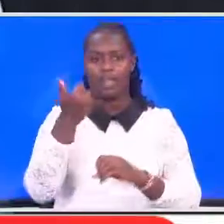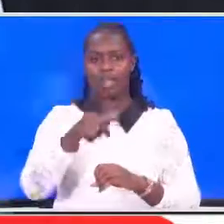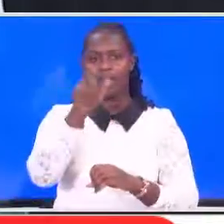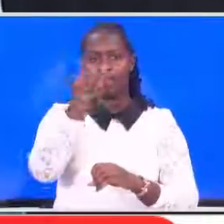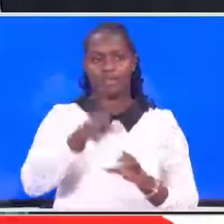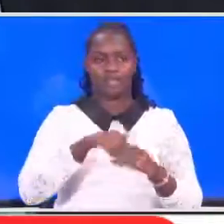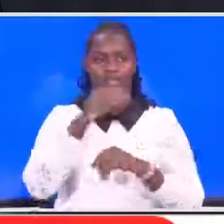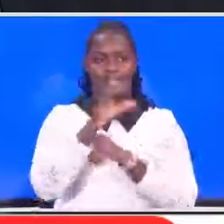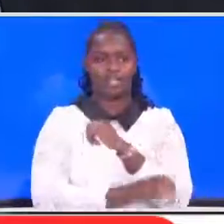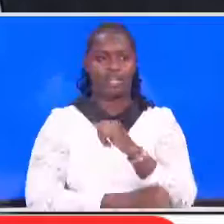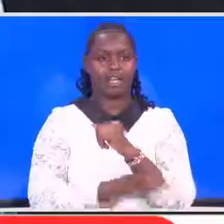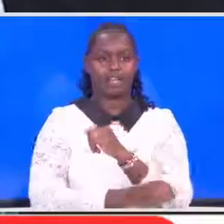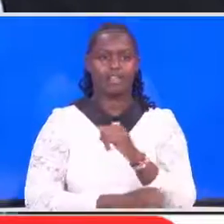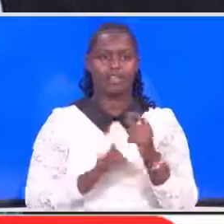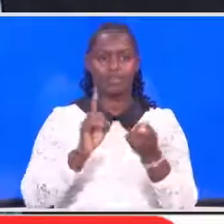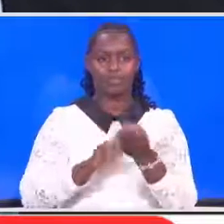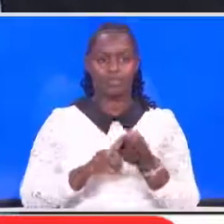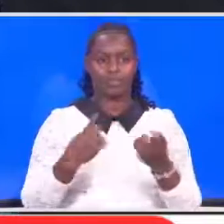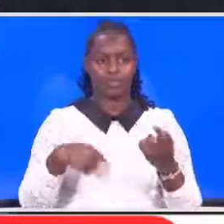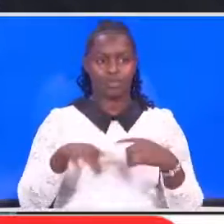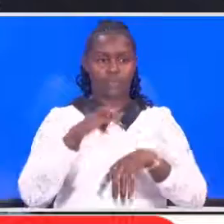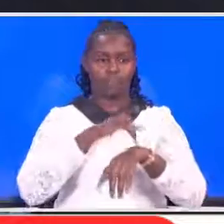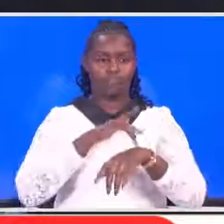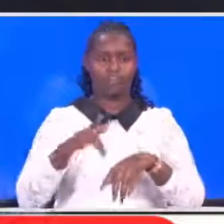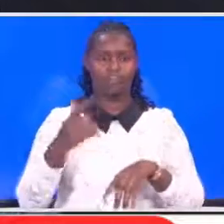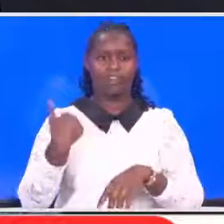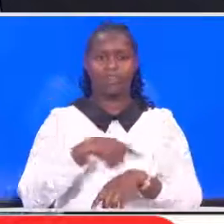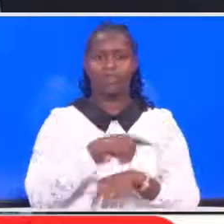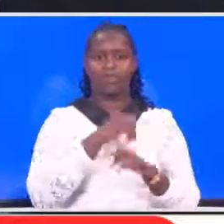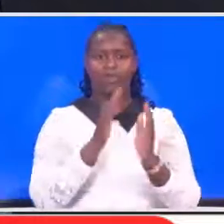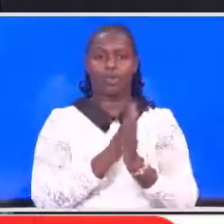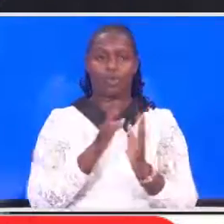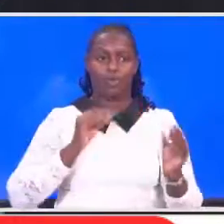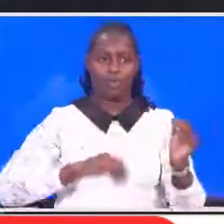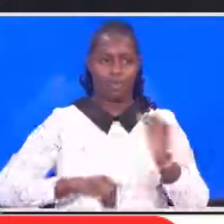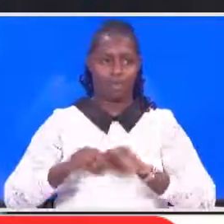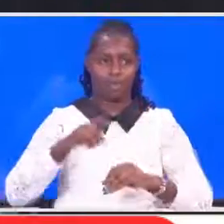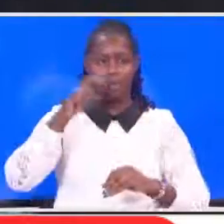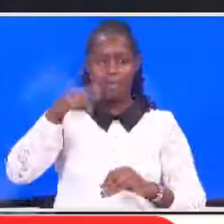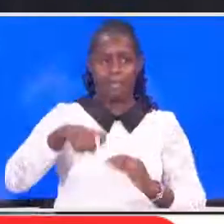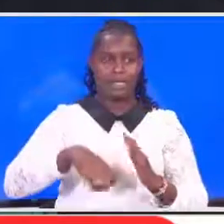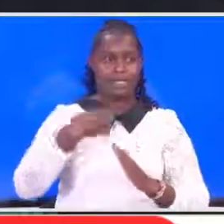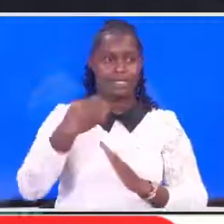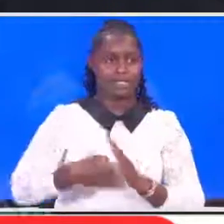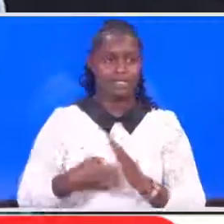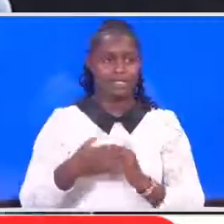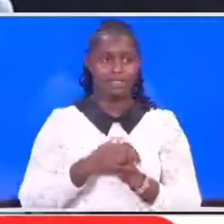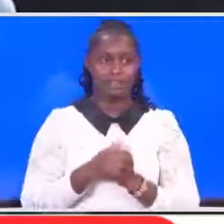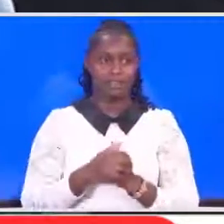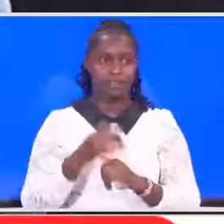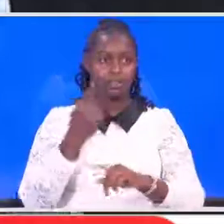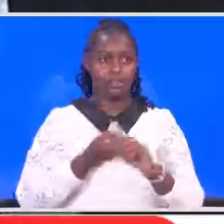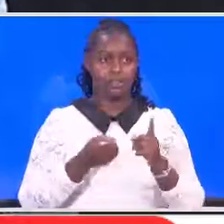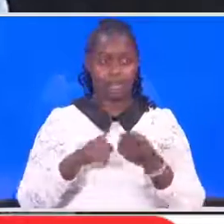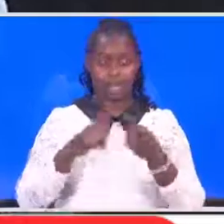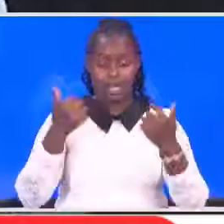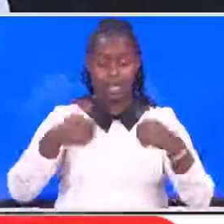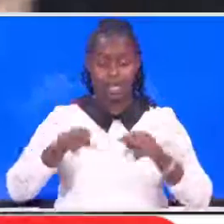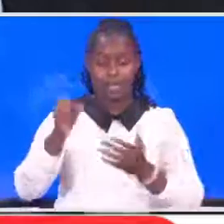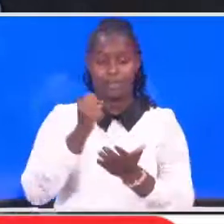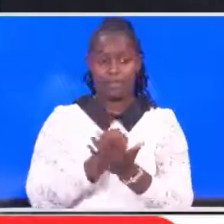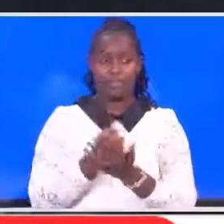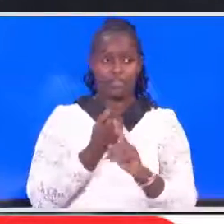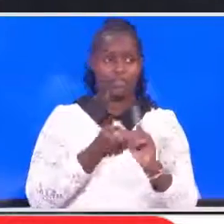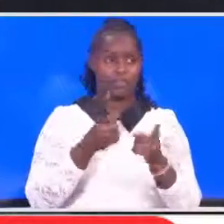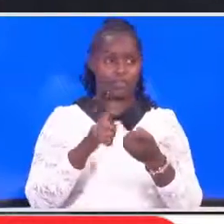country to mess us up na mambo ya ufisadi. Ufisadi lazima ikome from any office, kutoka juu